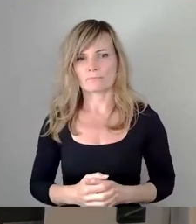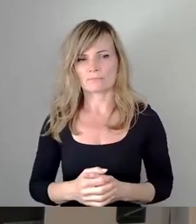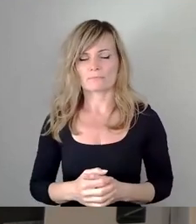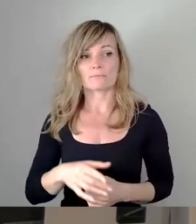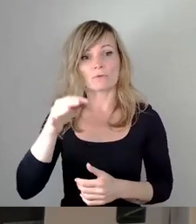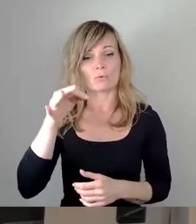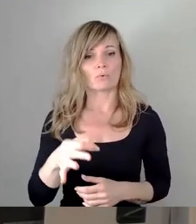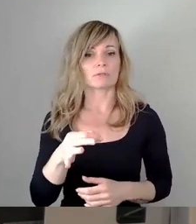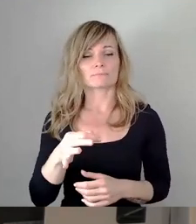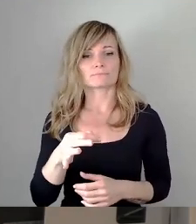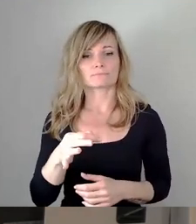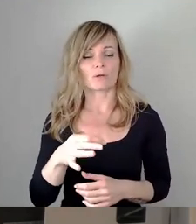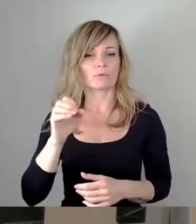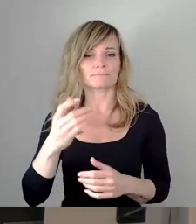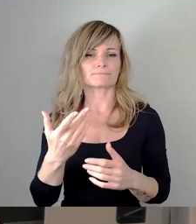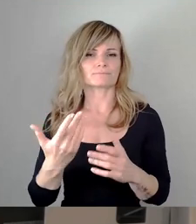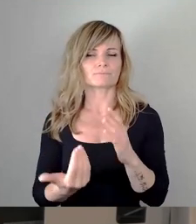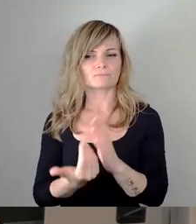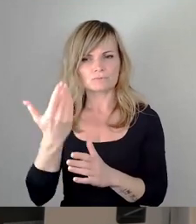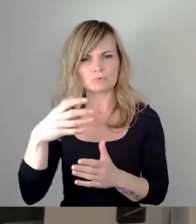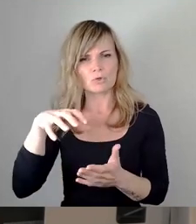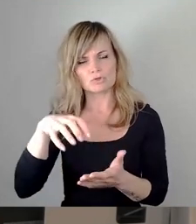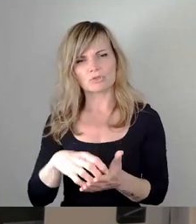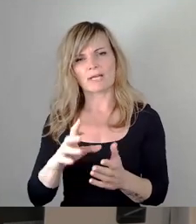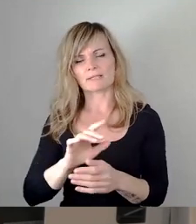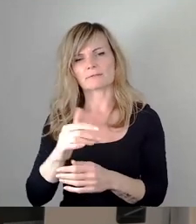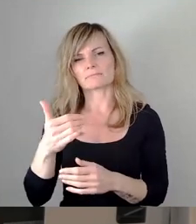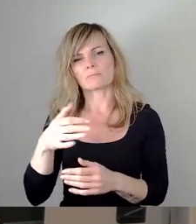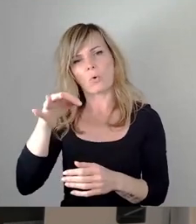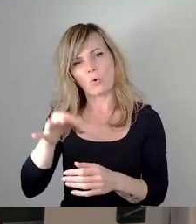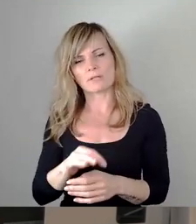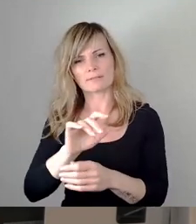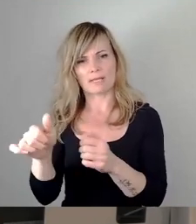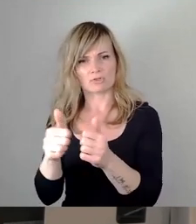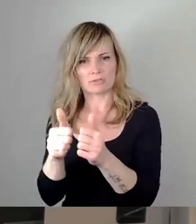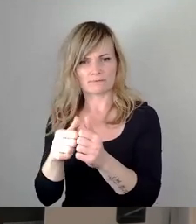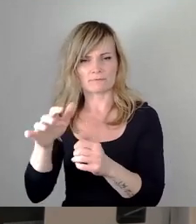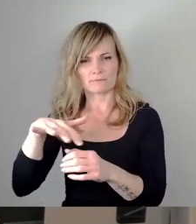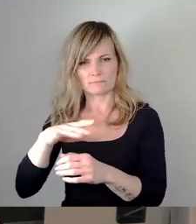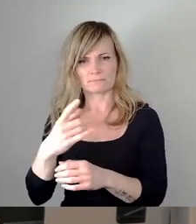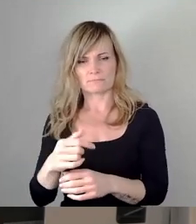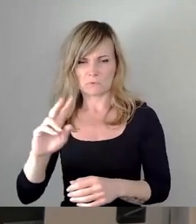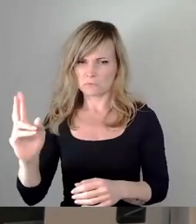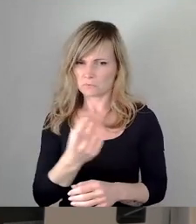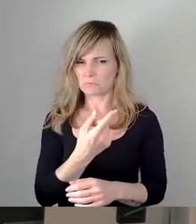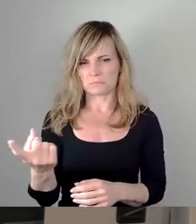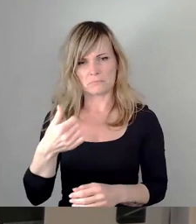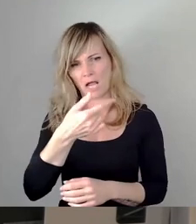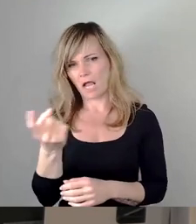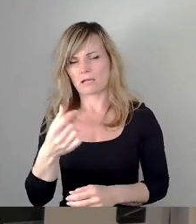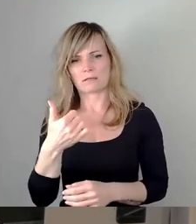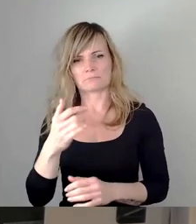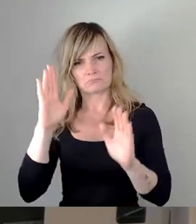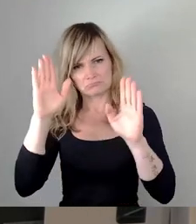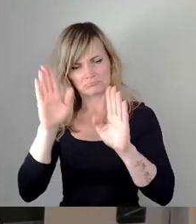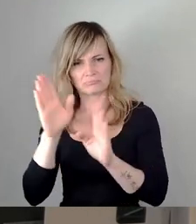Im Stadtbezirksbeirat Neustadt gab es sogar einen einstimmigen Beschluss dann. Also da haben alle Fraktionen, die so vertreten sind, auch diesem Erwerb zugestimmt dann und möchten